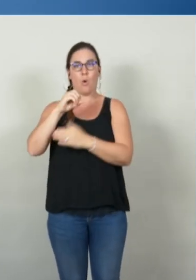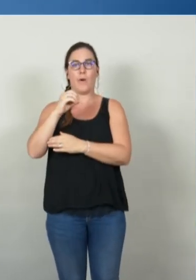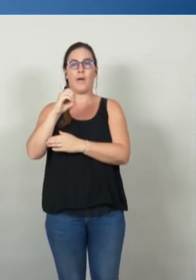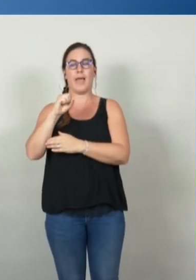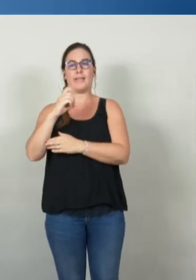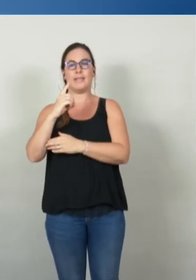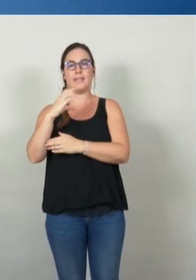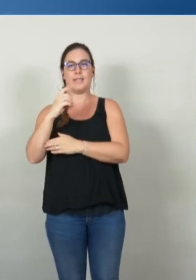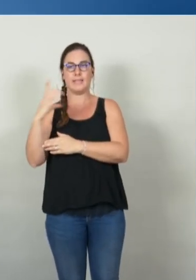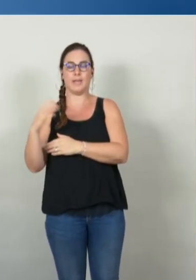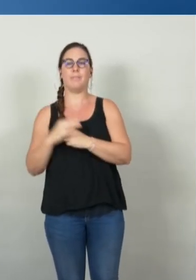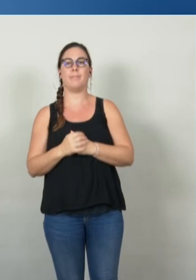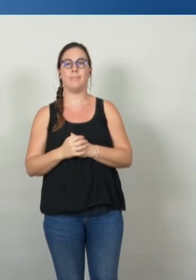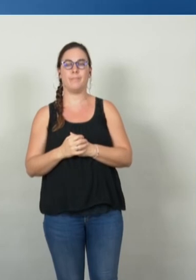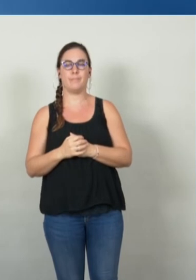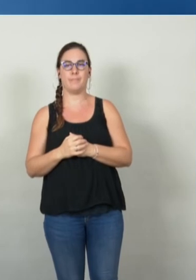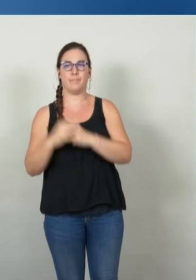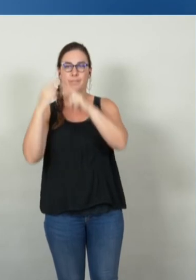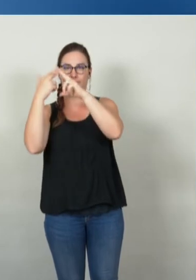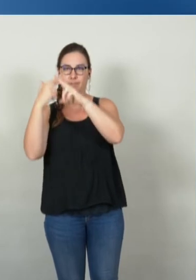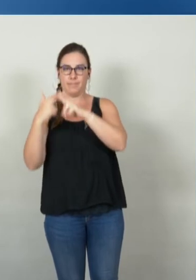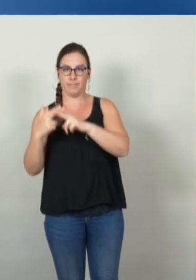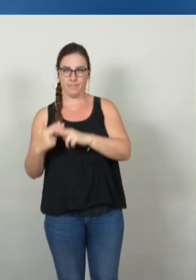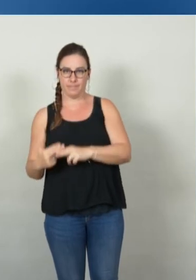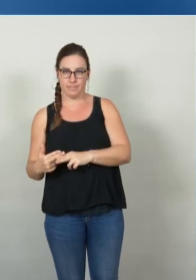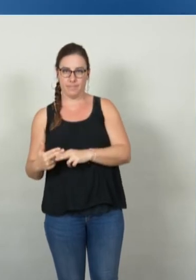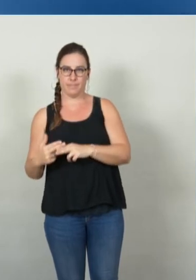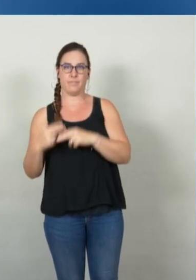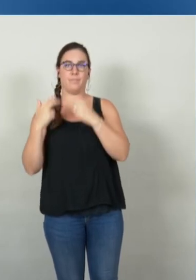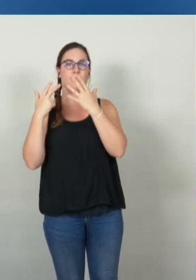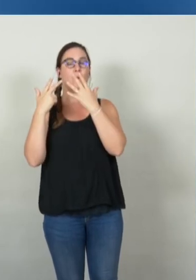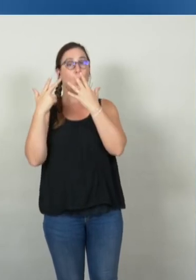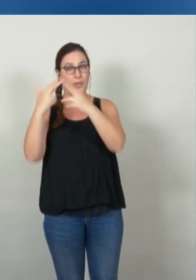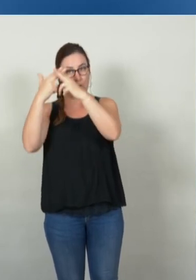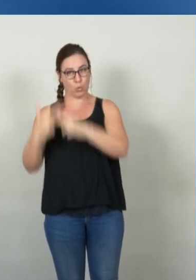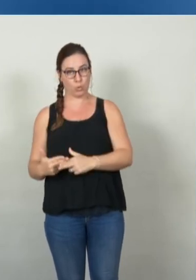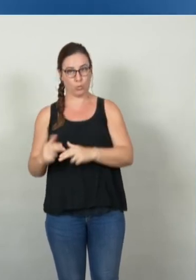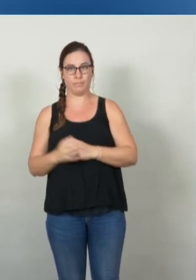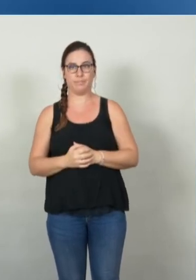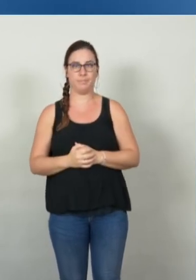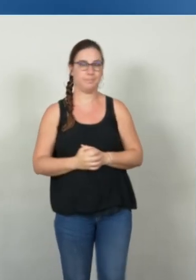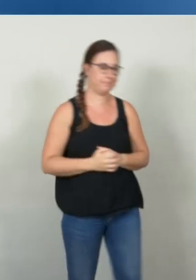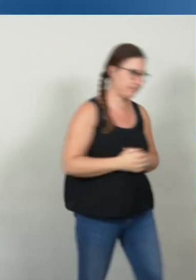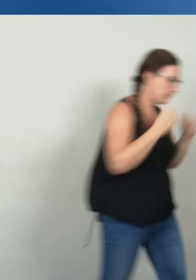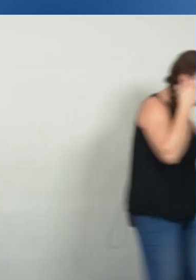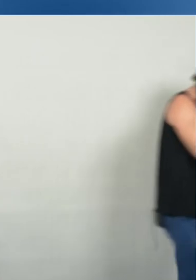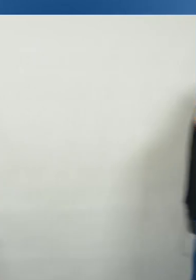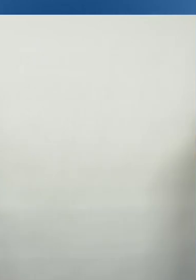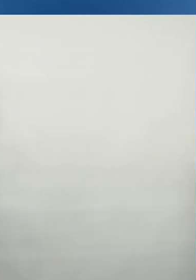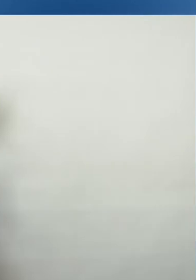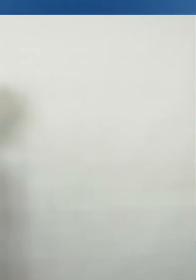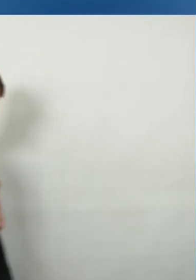madame Boher Monsieur bouttapha Madame spini monsieur Pinel madame Béranger et Monsieur Carignon alors pour